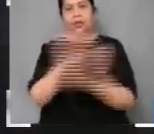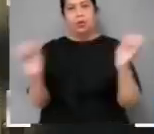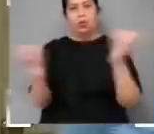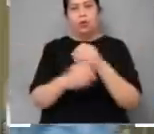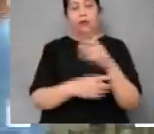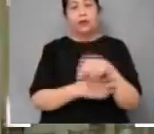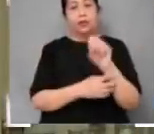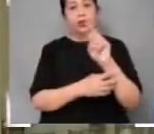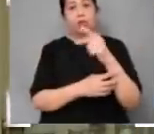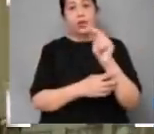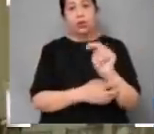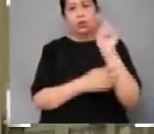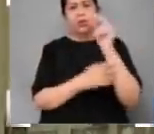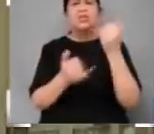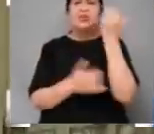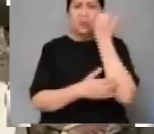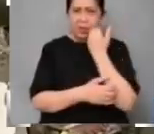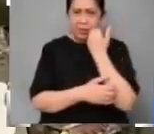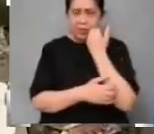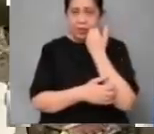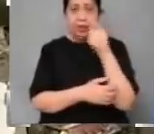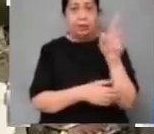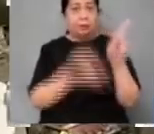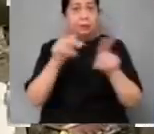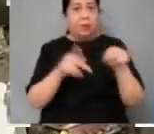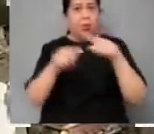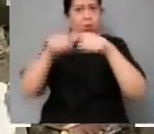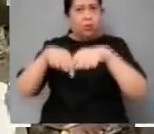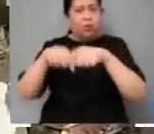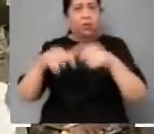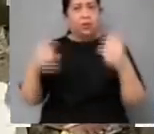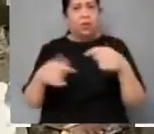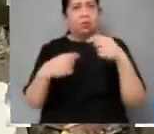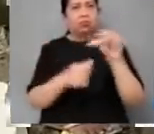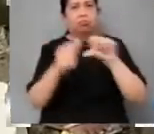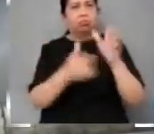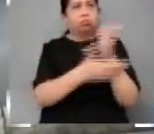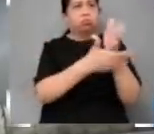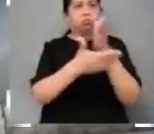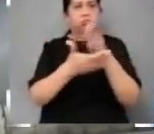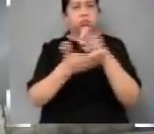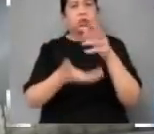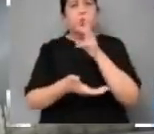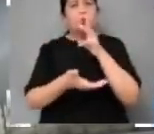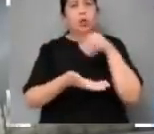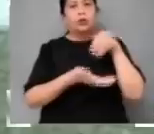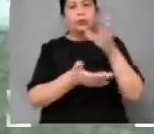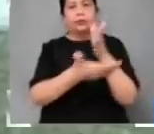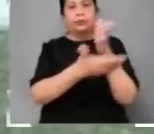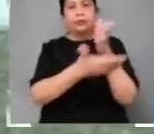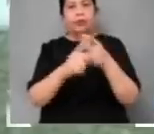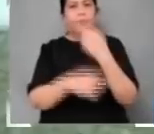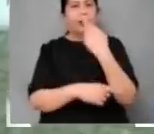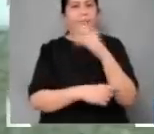Pero kulang pa rin daw ito. Ang mga residente umaasa pa rin sa ngayon sa umiikot na rasyon ng tubig gaya ng mula sa Red Cross.